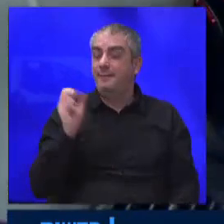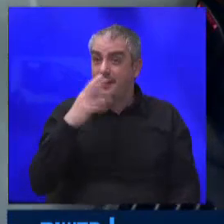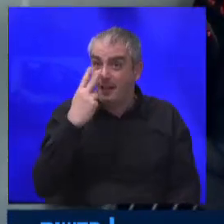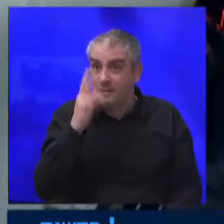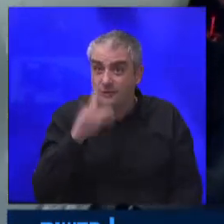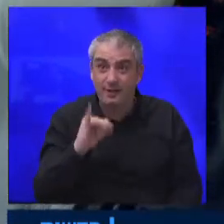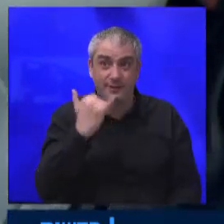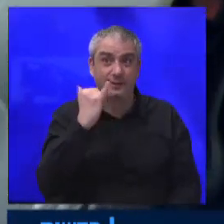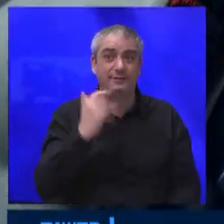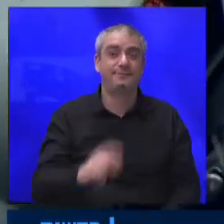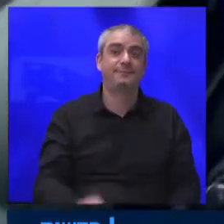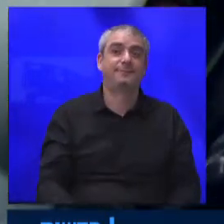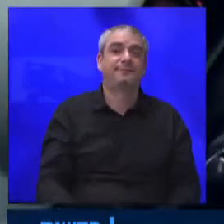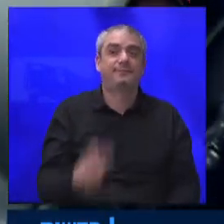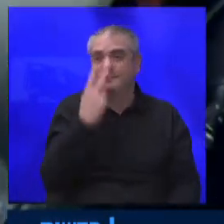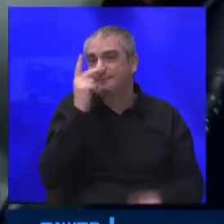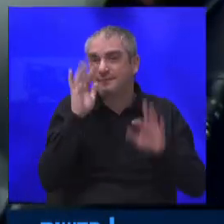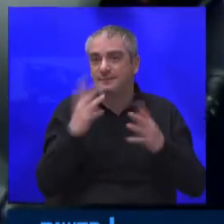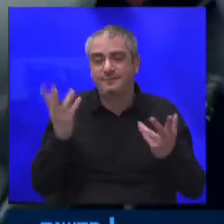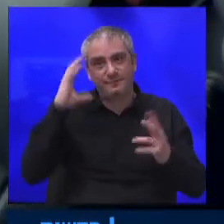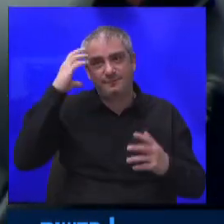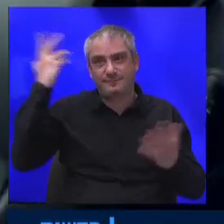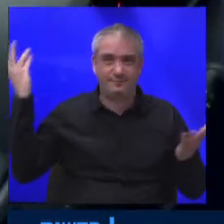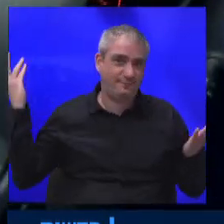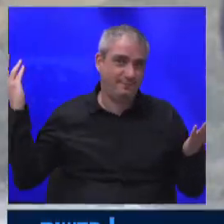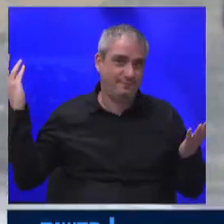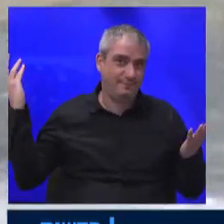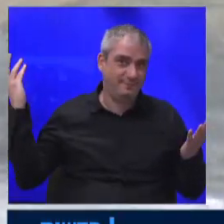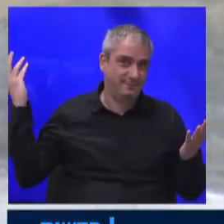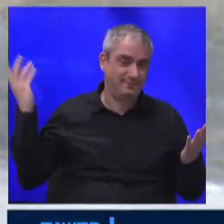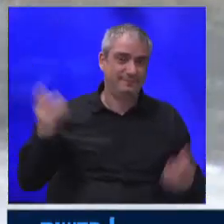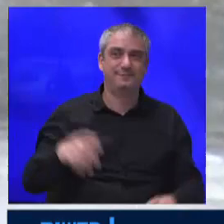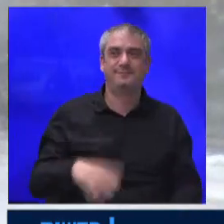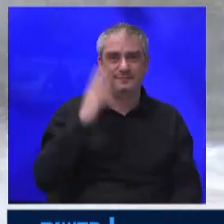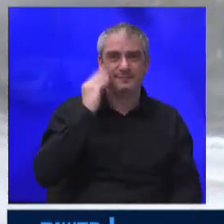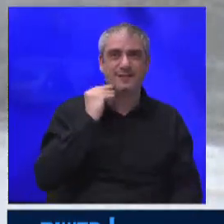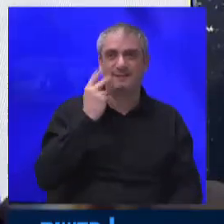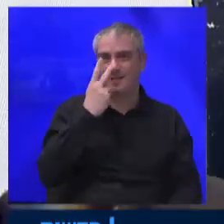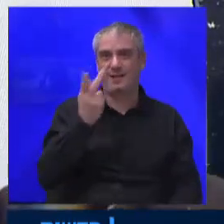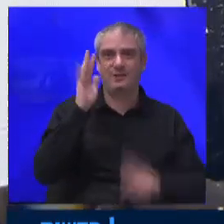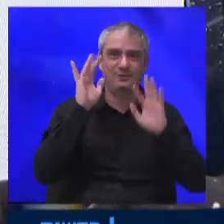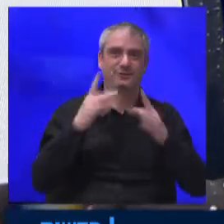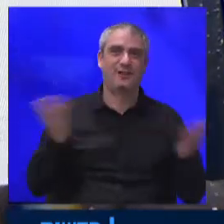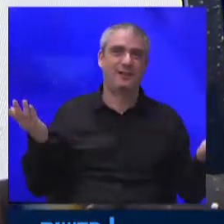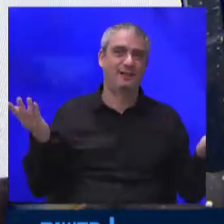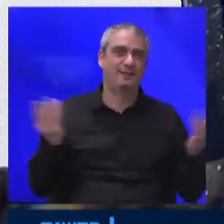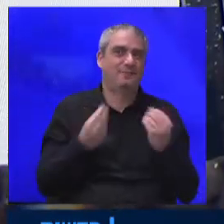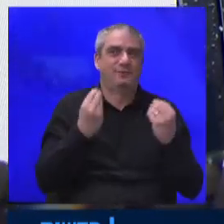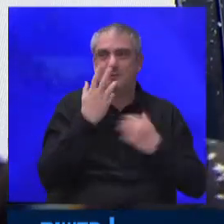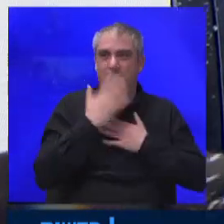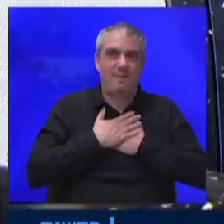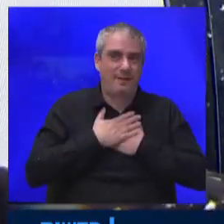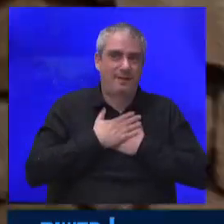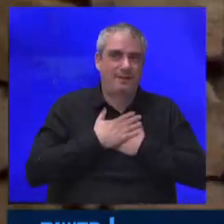שלג? כן, רק לראות שלג. משוגעים? זה כיף, כיף לראות את השלג. זה משהו מבחינתי